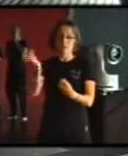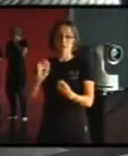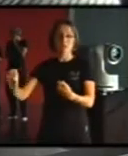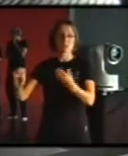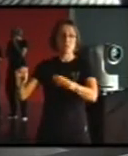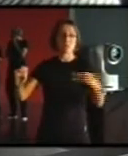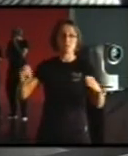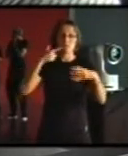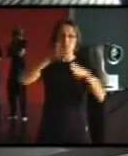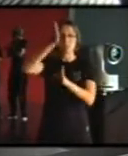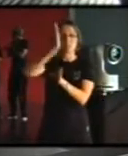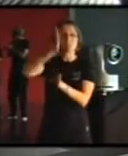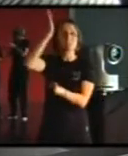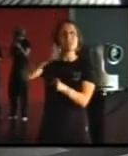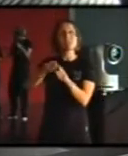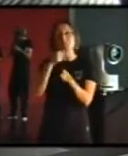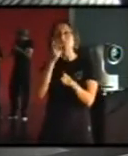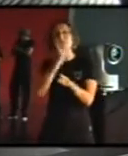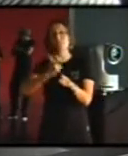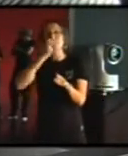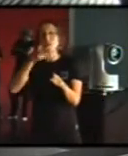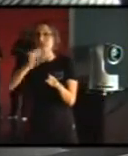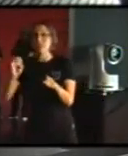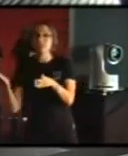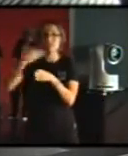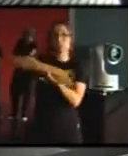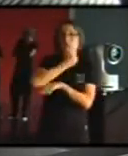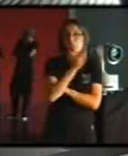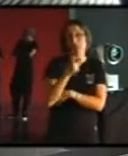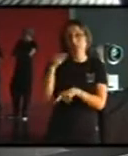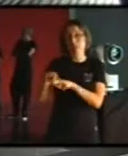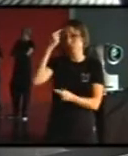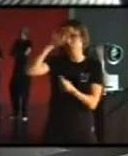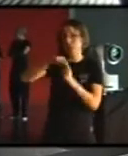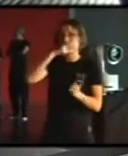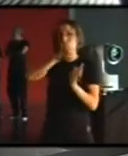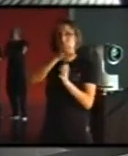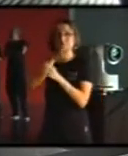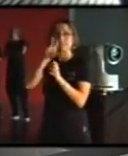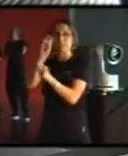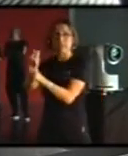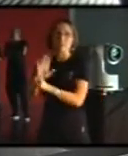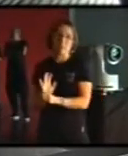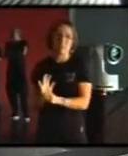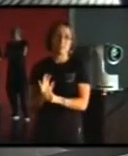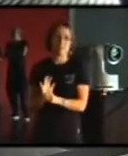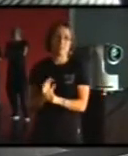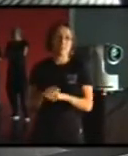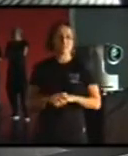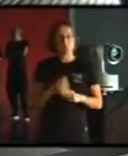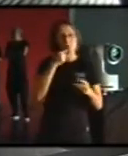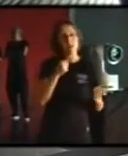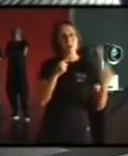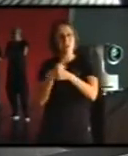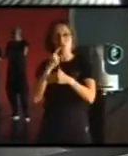surtout pour empêcher les citoyens de l'Est de partir à l'Ouest, et pas dans l'autre sens. Ça, c'était pas le sens de